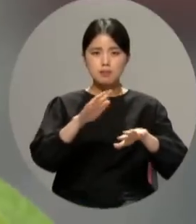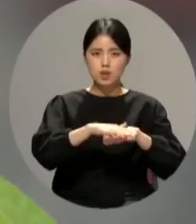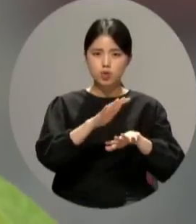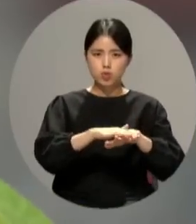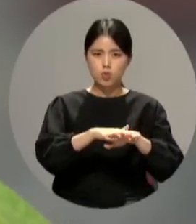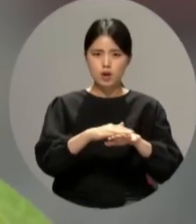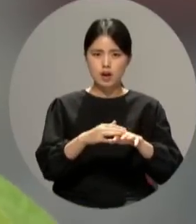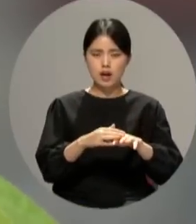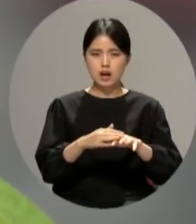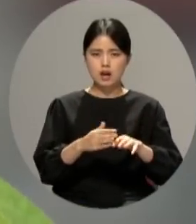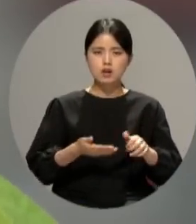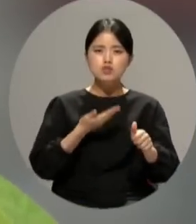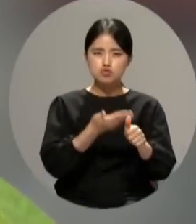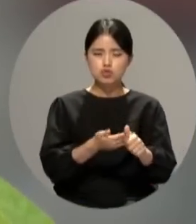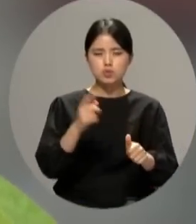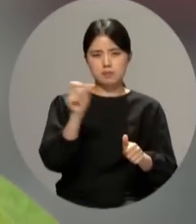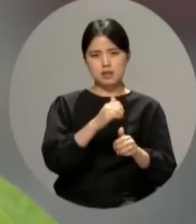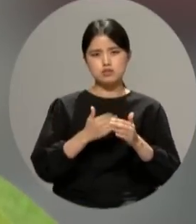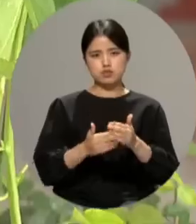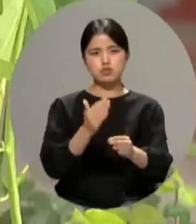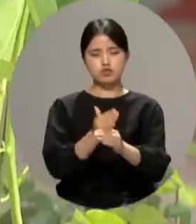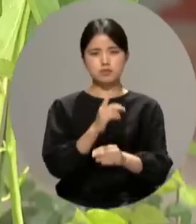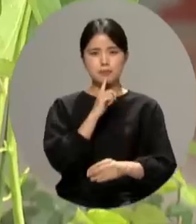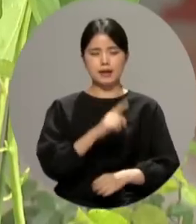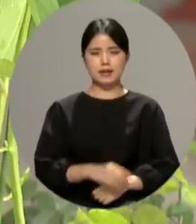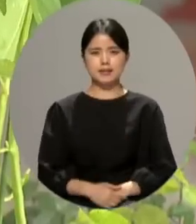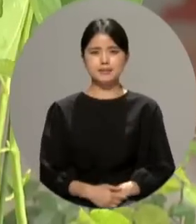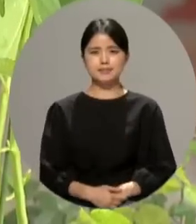또 빠르게 추진되고 있습니다 mbc 뉴스 2차 깁니다